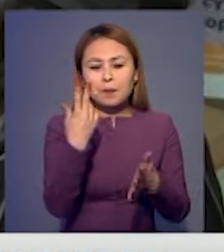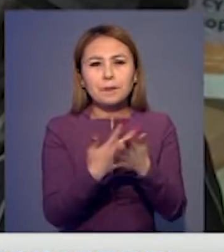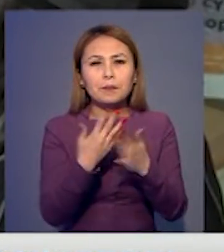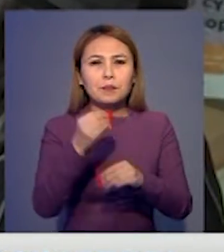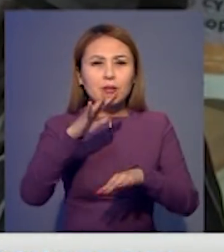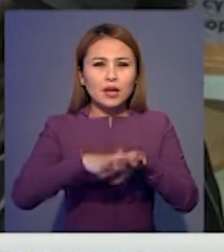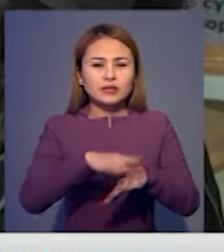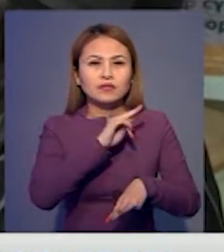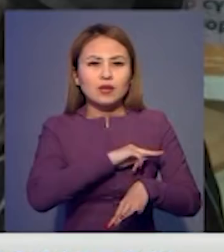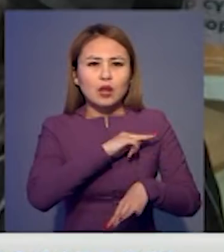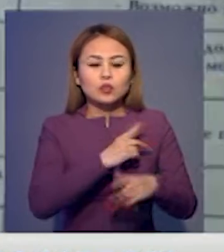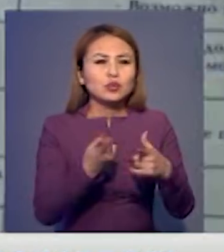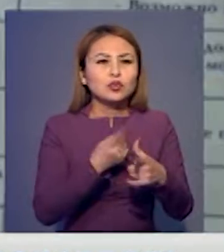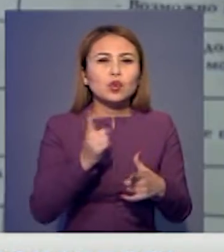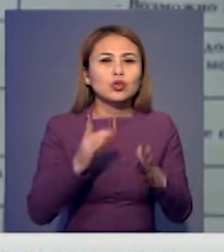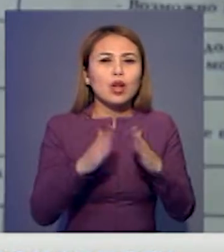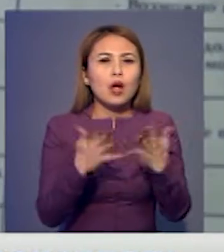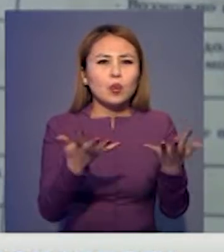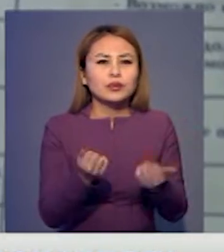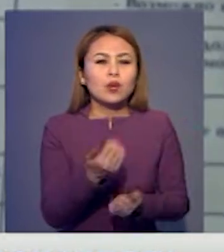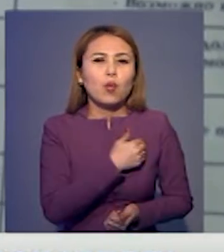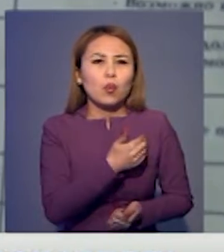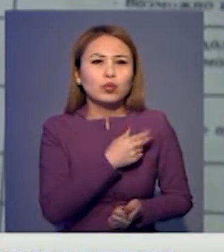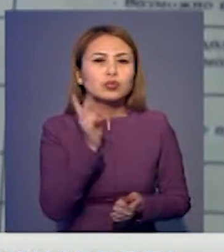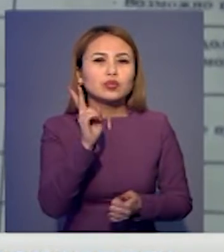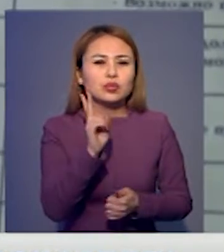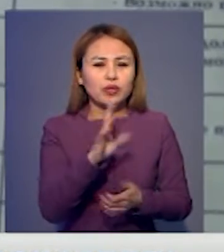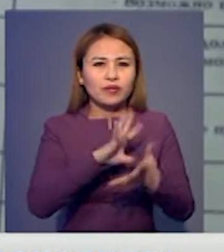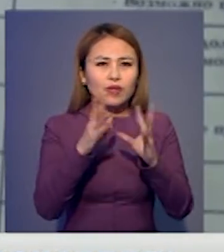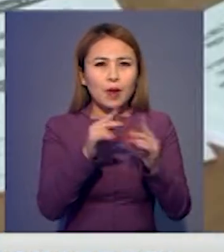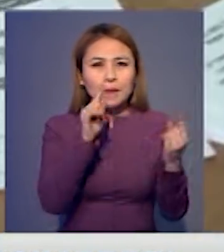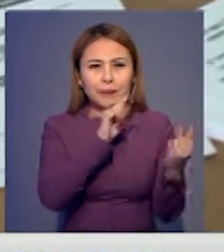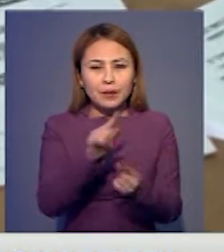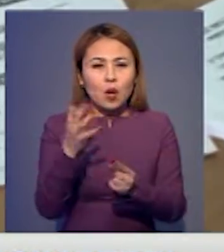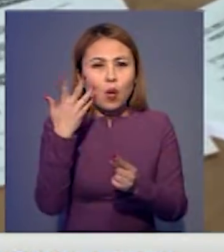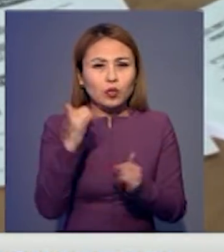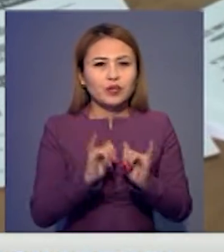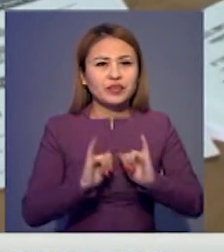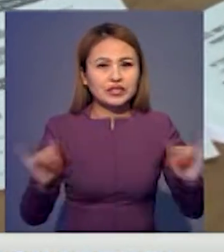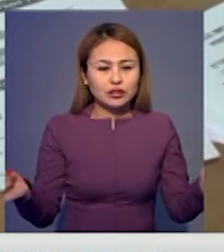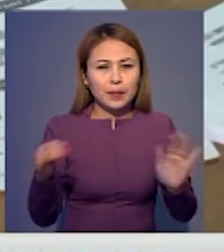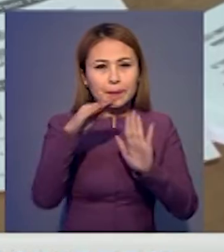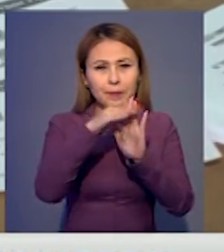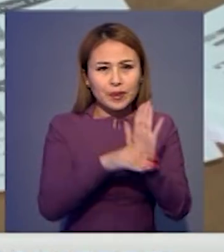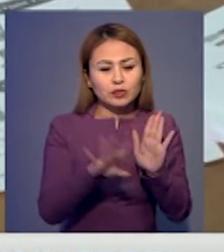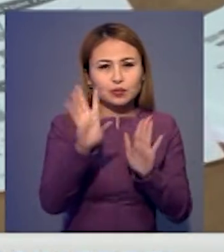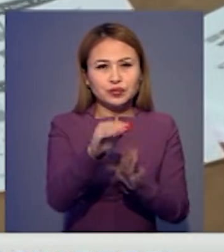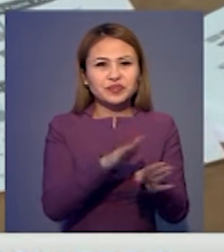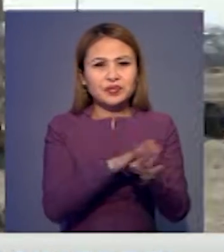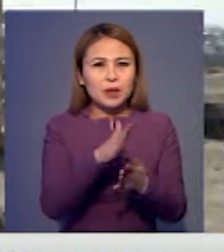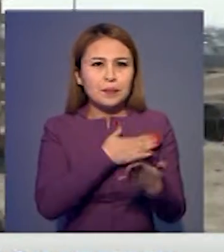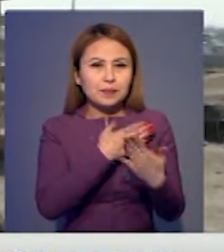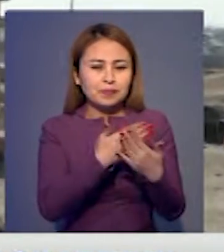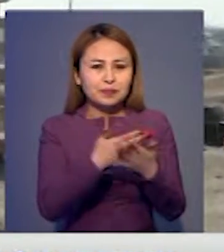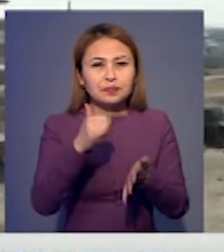көрсеткіш. Банк қызметкерлерінің айтуынша, үй алуға ниет білдірушілердің қарасы көбейгенмен бағдарлама баяу жүріп жатыр.